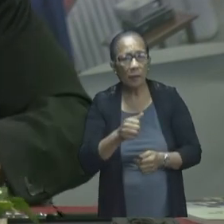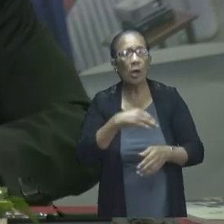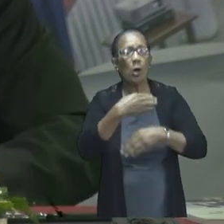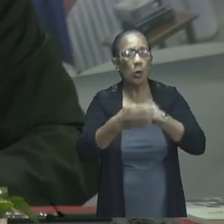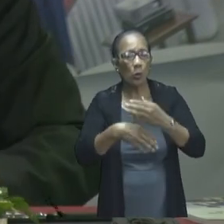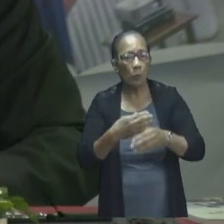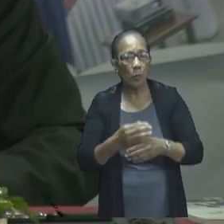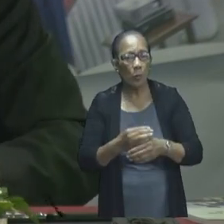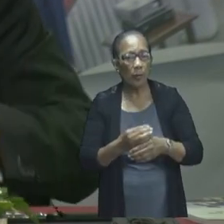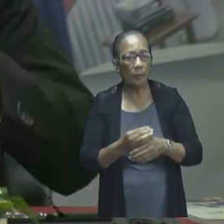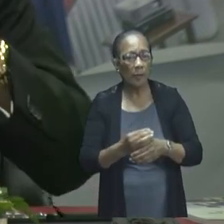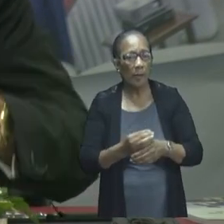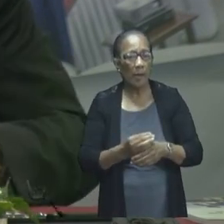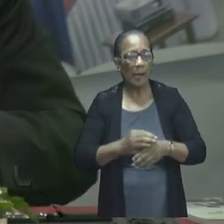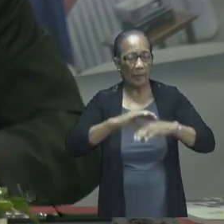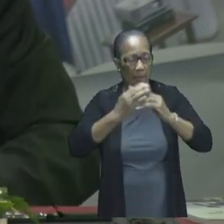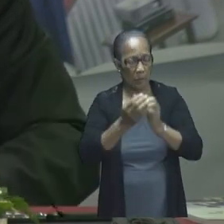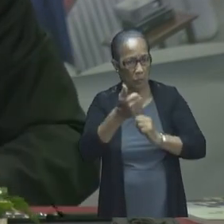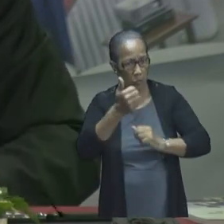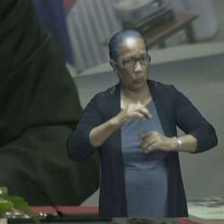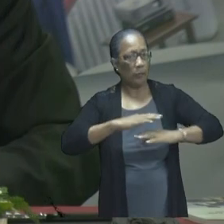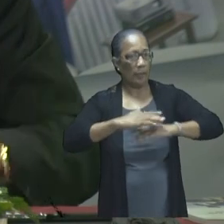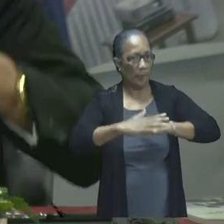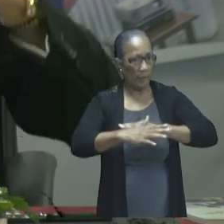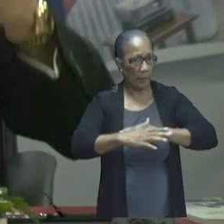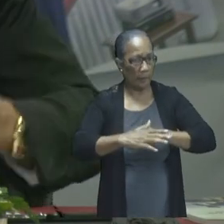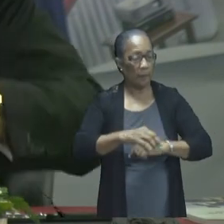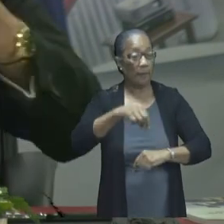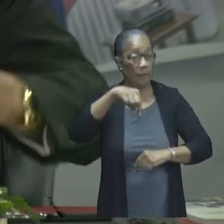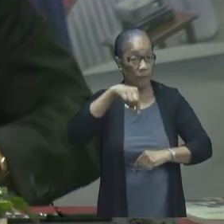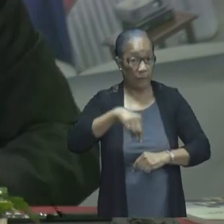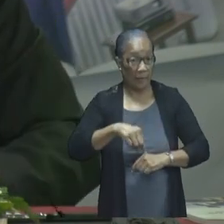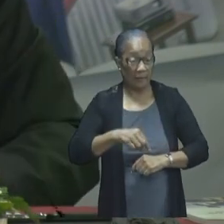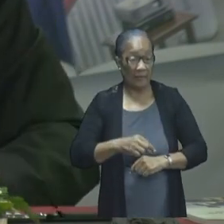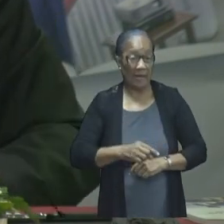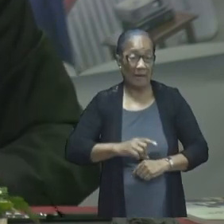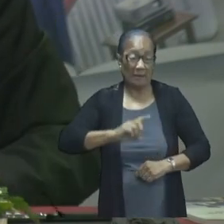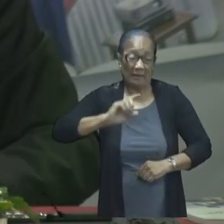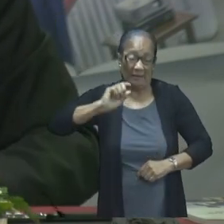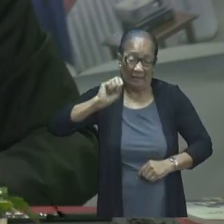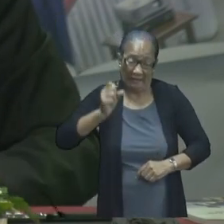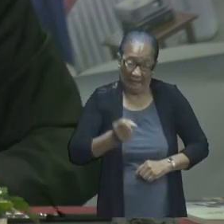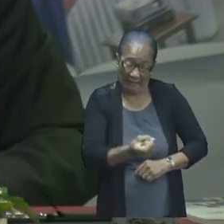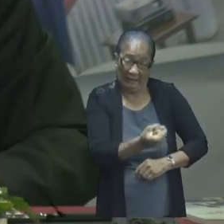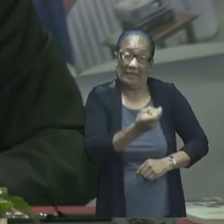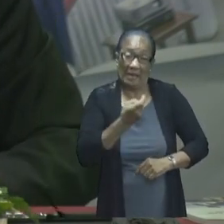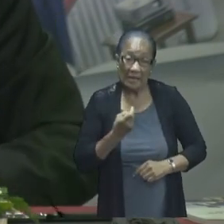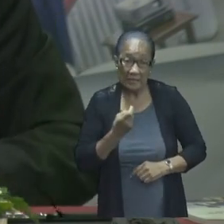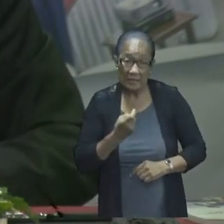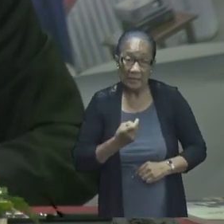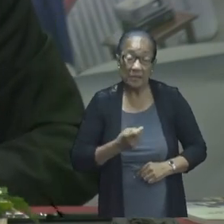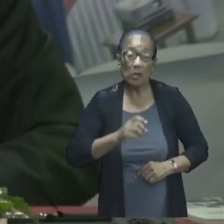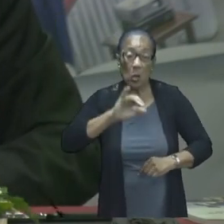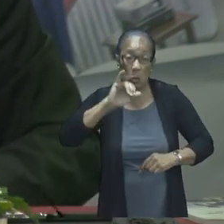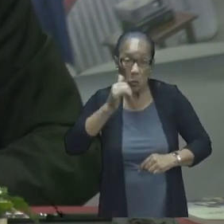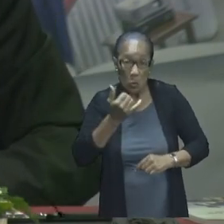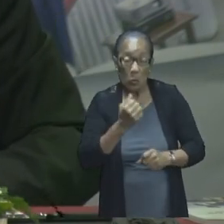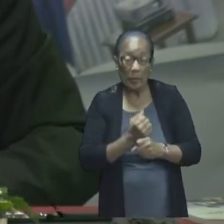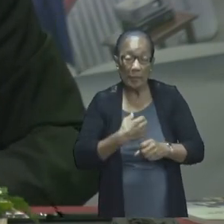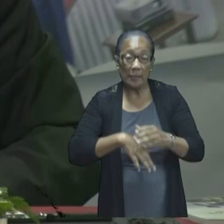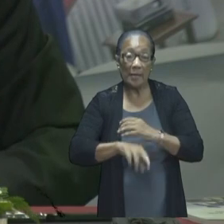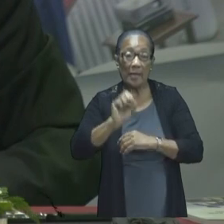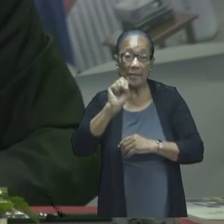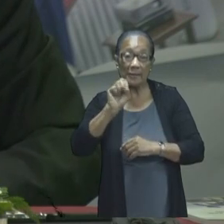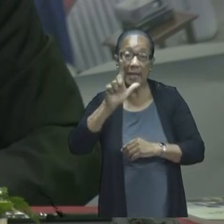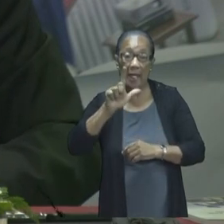organisatie het kan hier vandaag wel zeggen de rusty serie organisatie plaatsvindt binnen de slm en